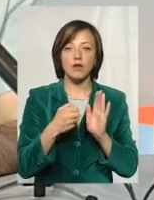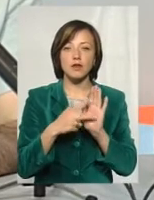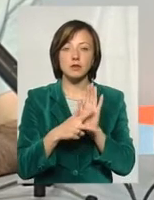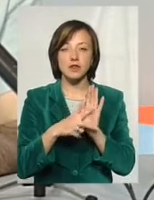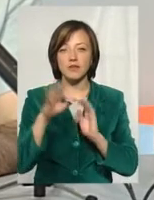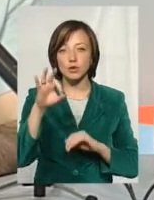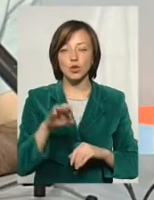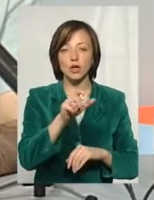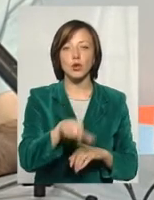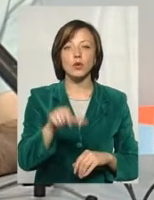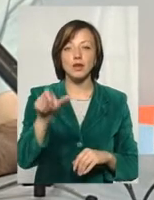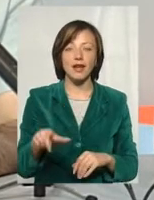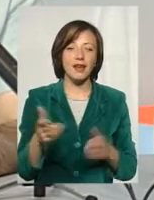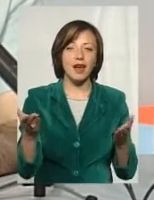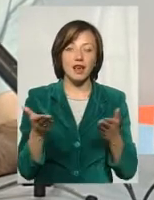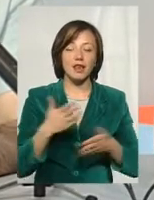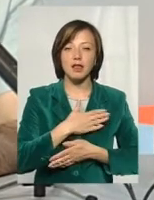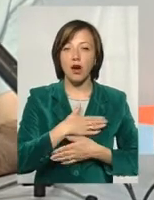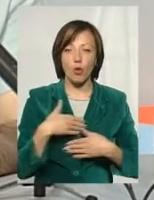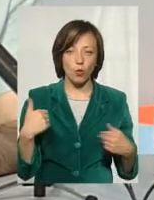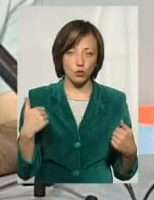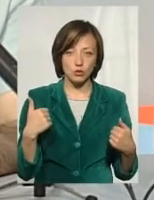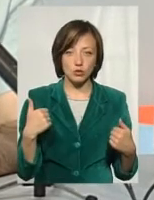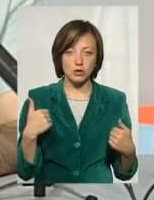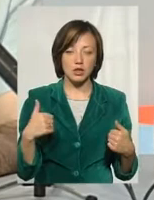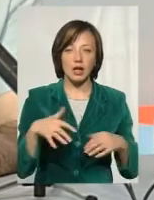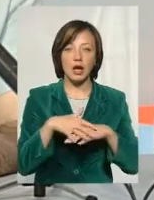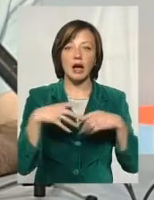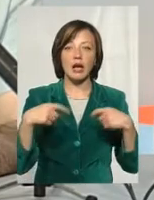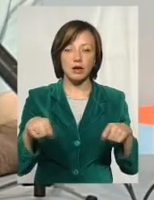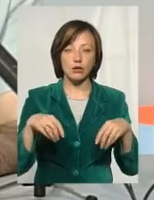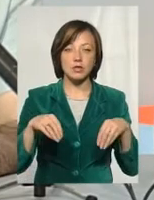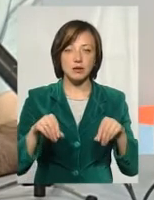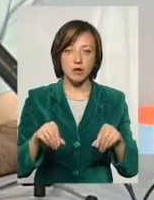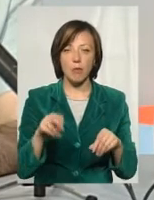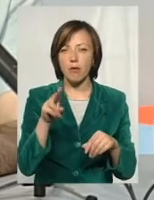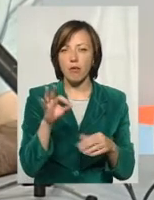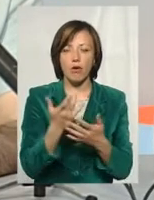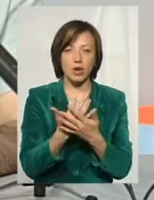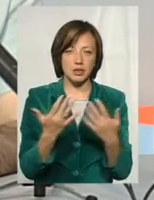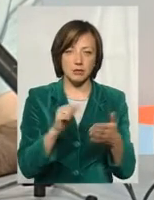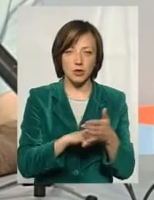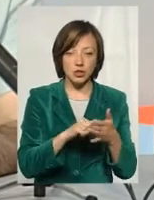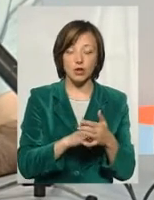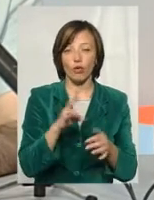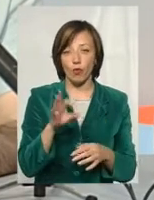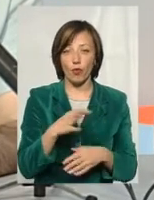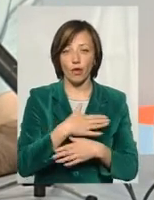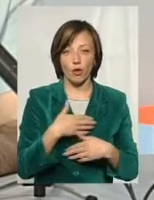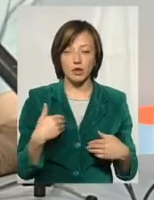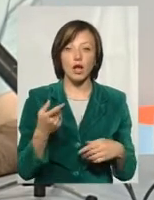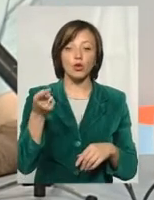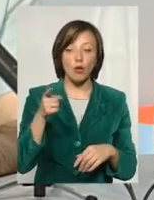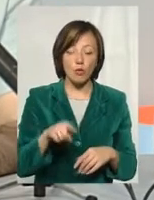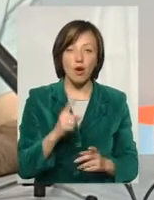80-80% людей, які не хочуть ринку землі. По різним причинам, але вони його не хочуть. Тому